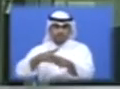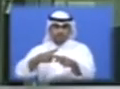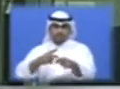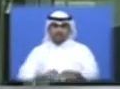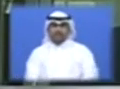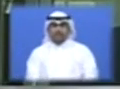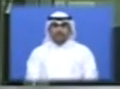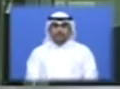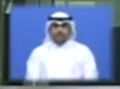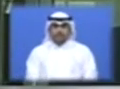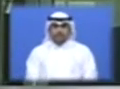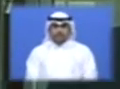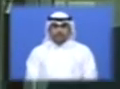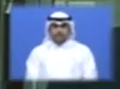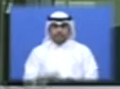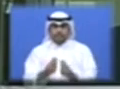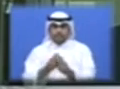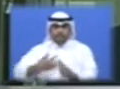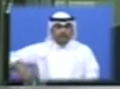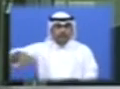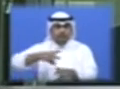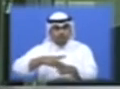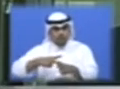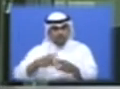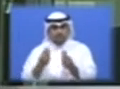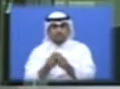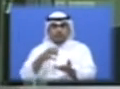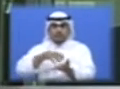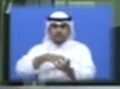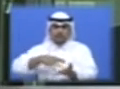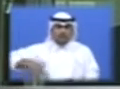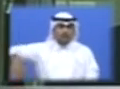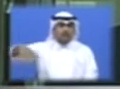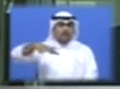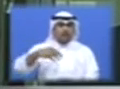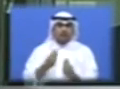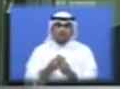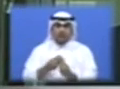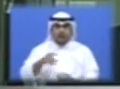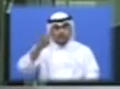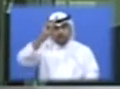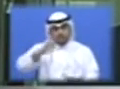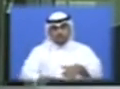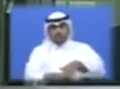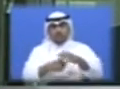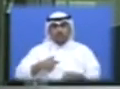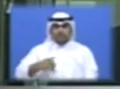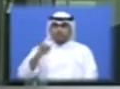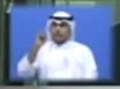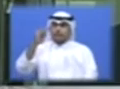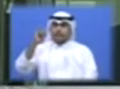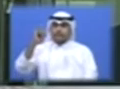الكويت الشقيقة والإخوة اللي موجودين وعلى رأسهم الأستاذ محمد العواش الوكيل المساعد له مساهمات